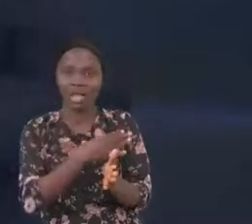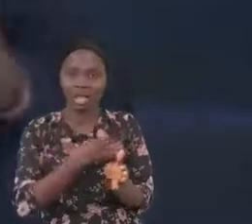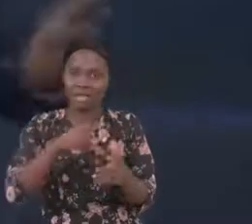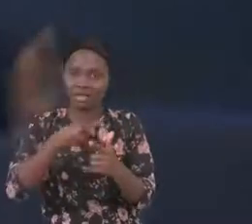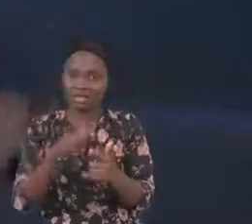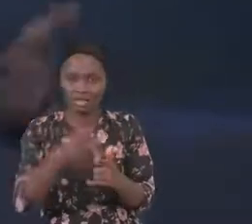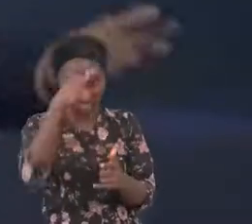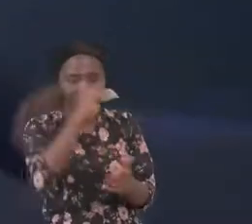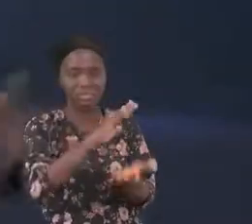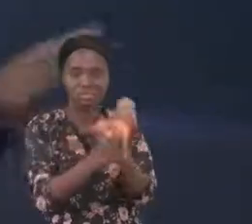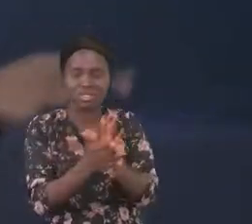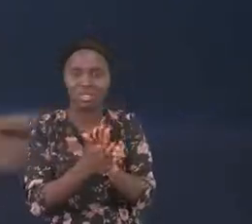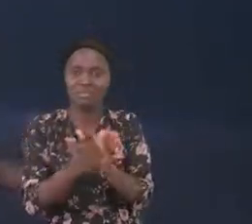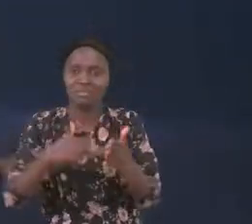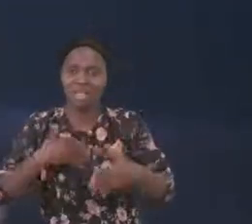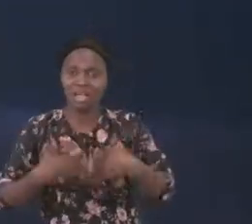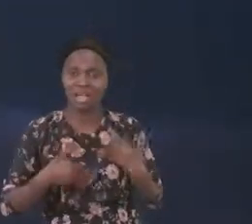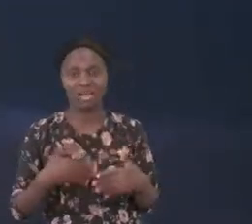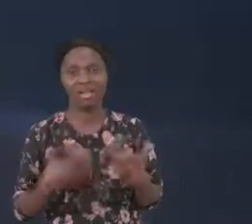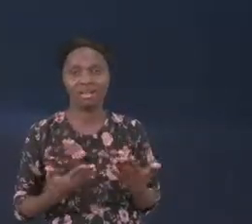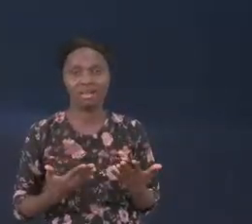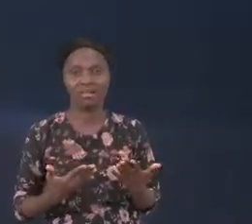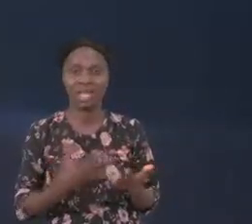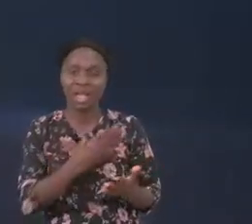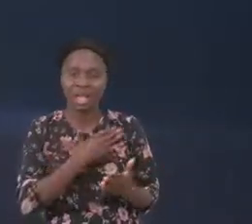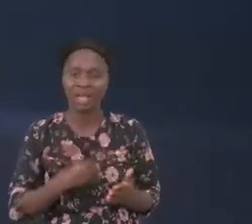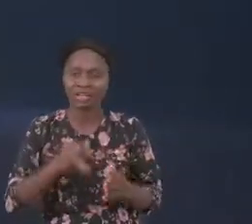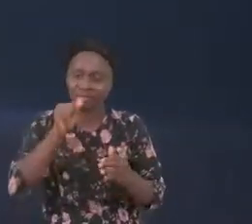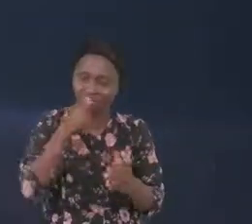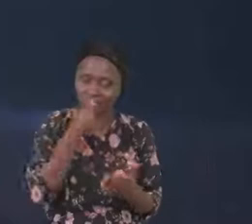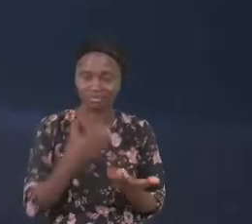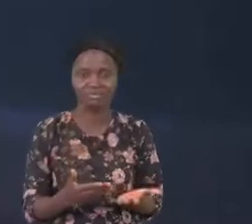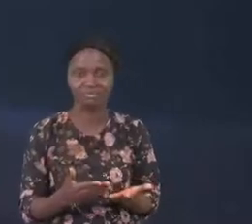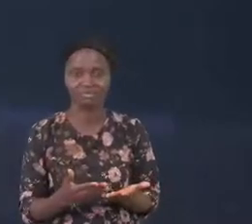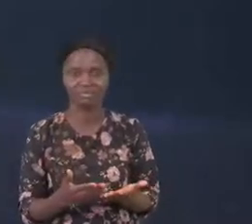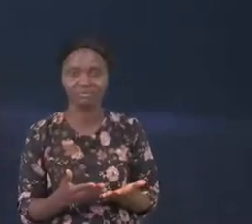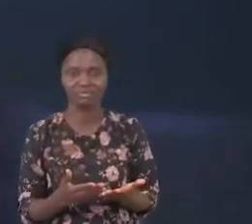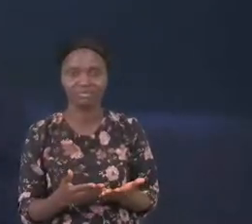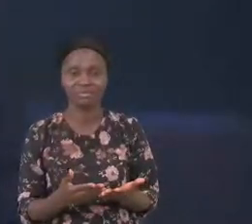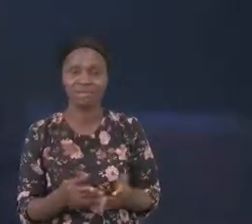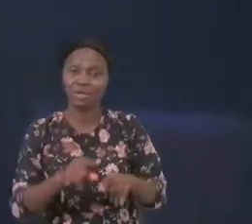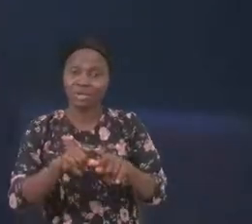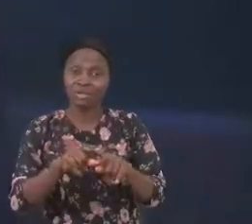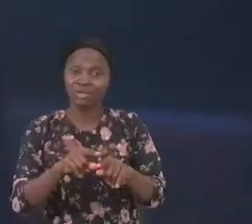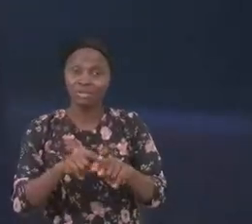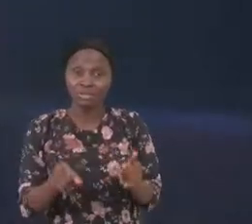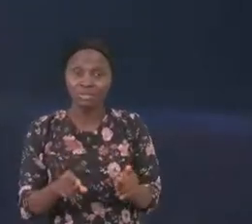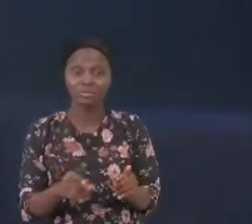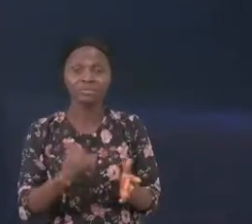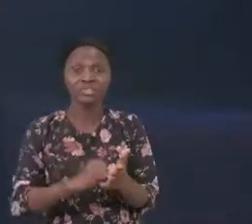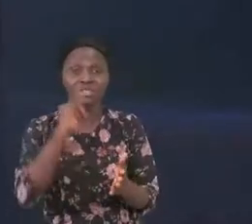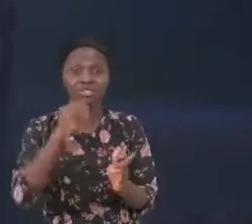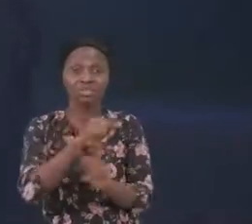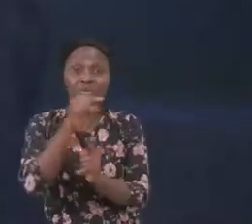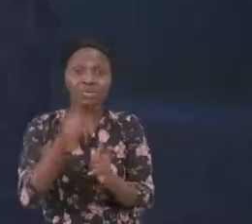compare les autres qui ont les choses faciles dans la vie, ça viendra de cette manière. Mais c'est lorsque vous dites,